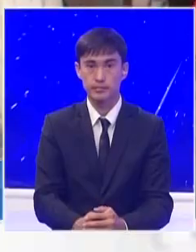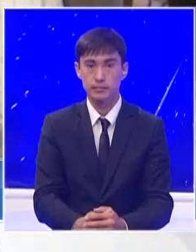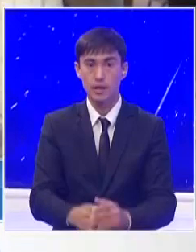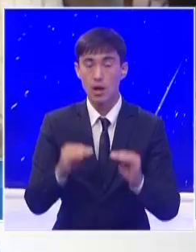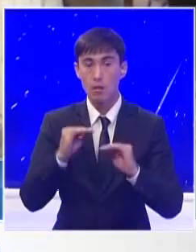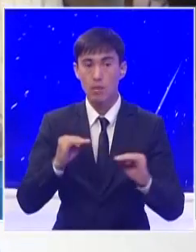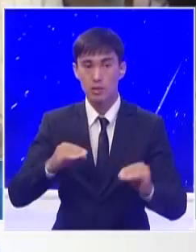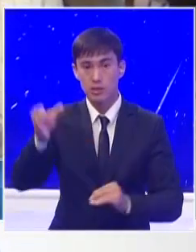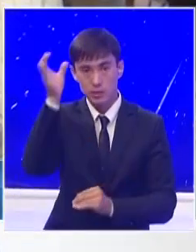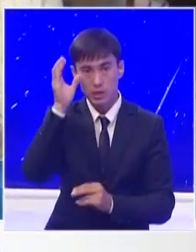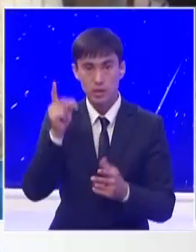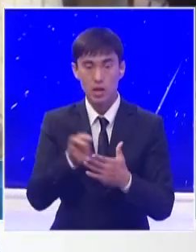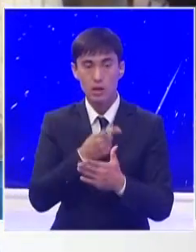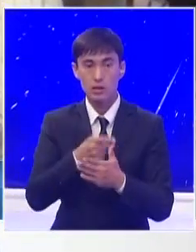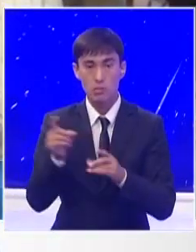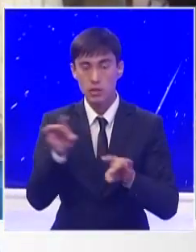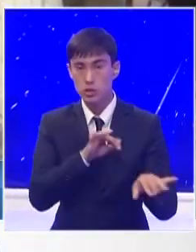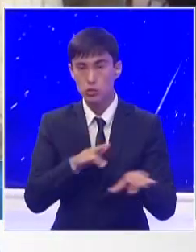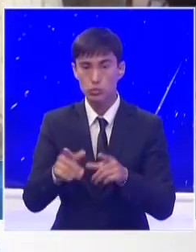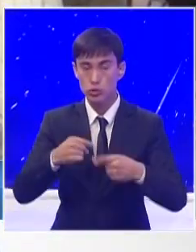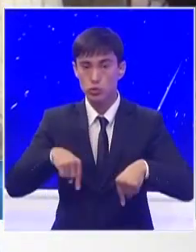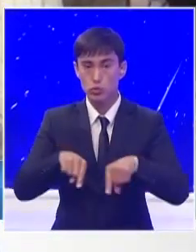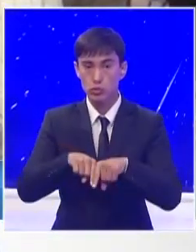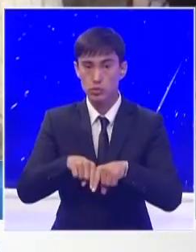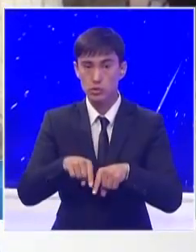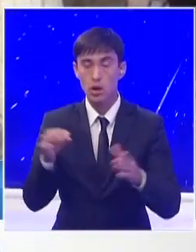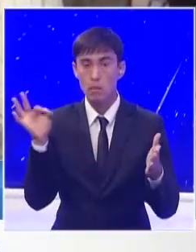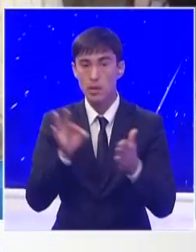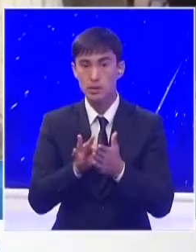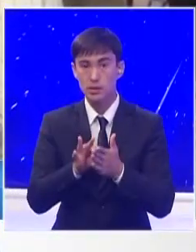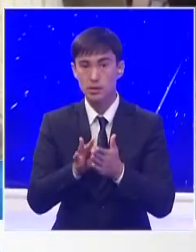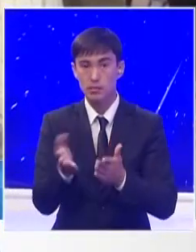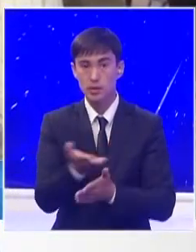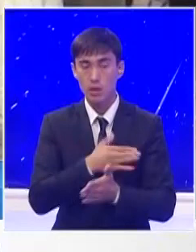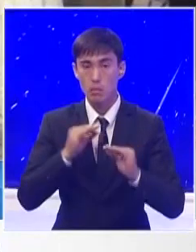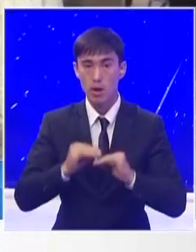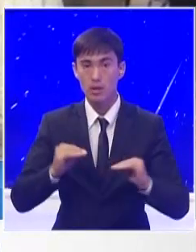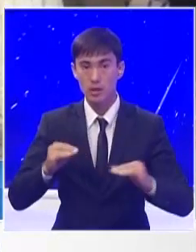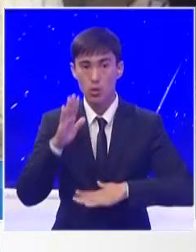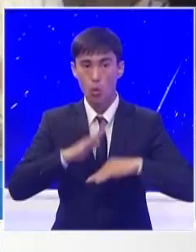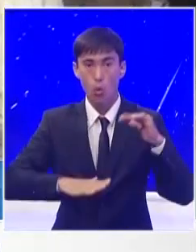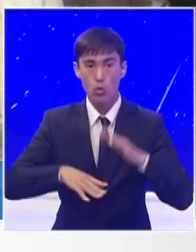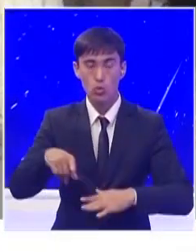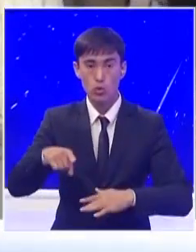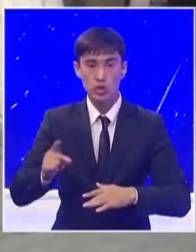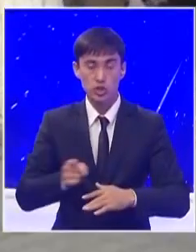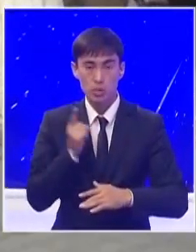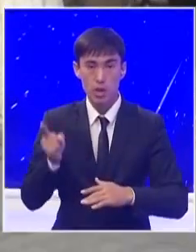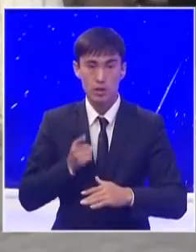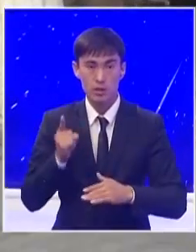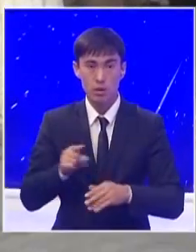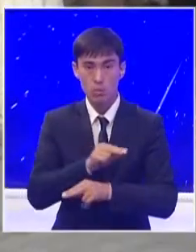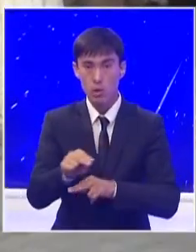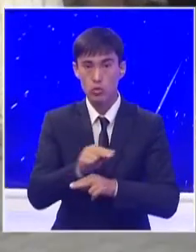Балалықтан даналыққа атты мәдени шара ұйымдастырып отырмыз. Мақсаты мына балаларды қолөнер шеберлігіне баулу,